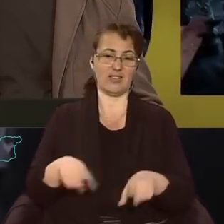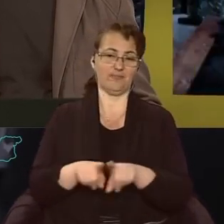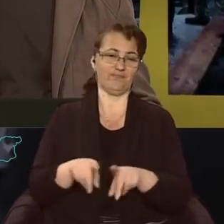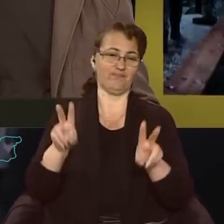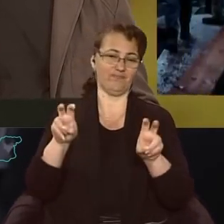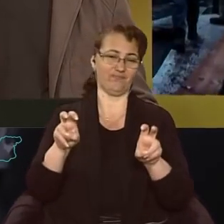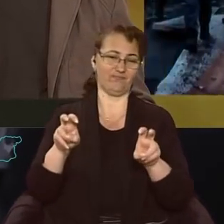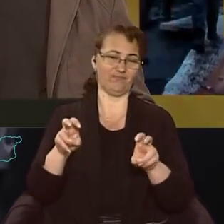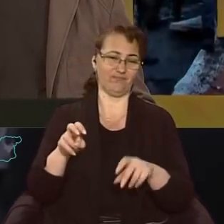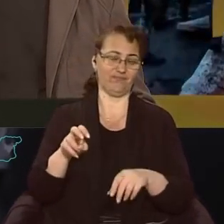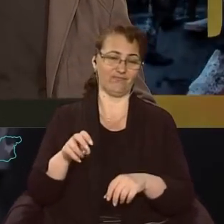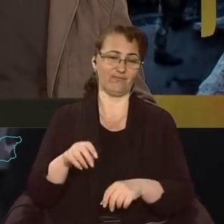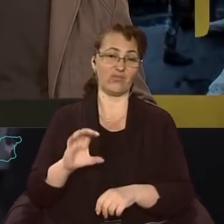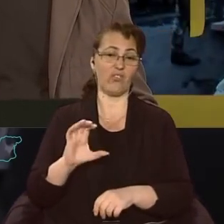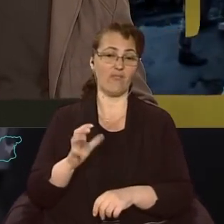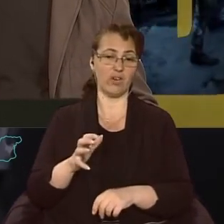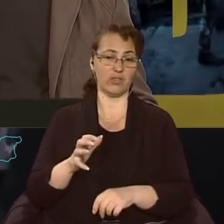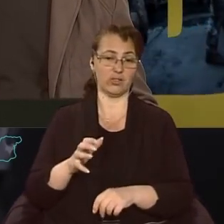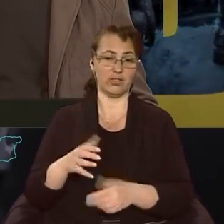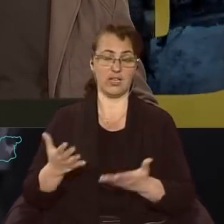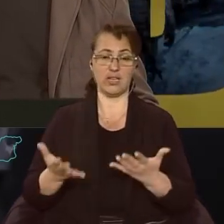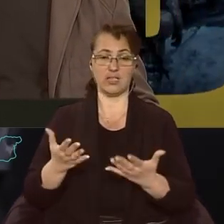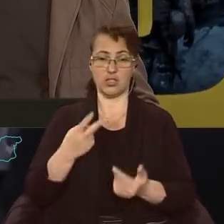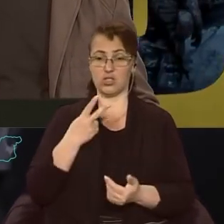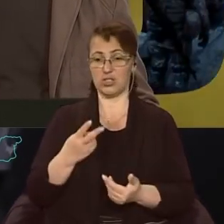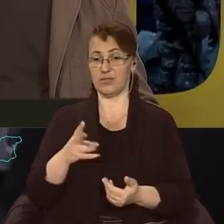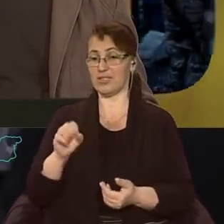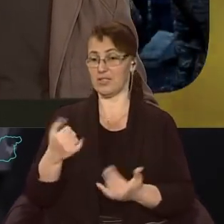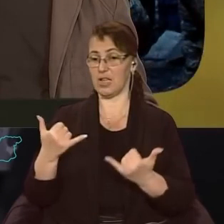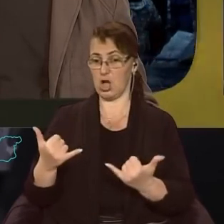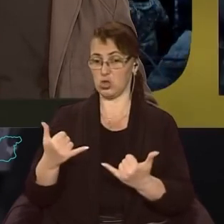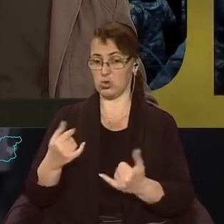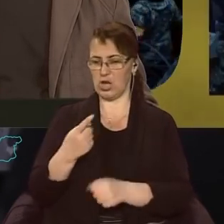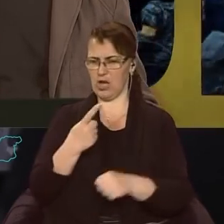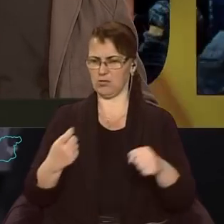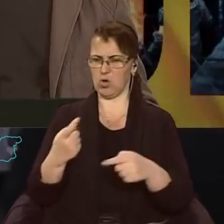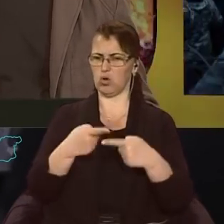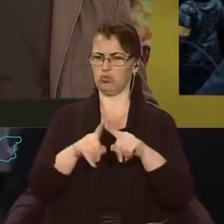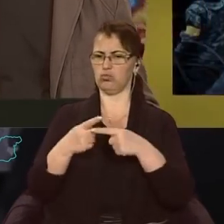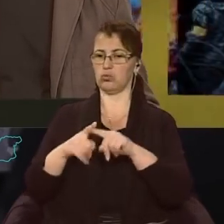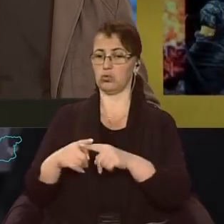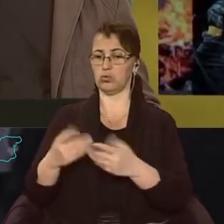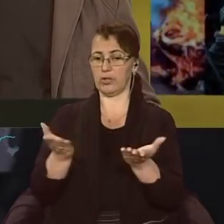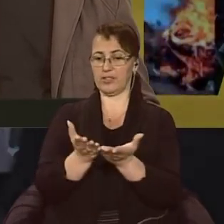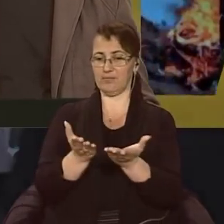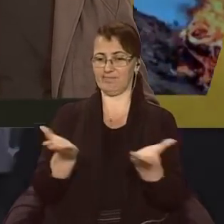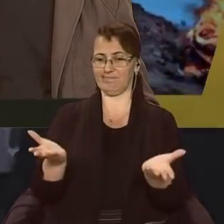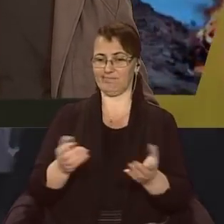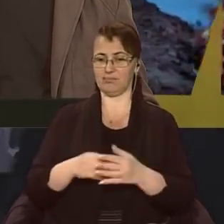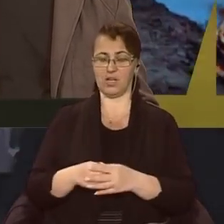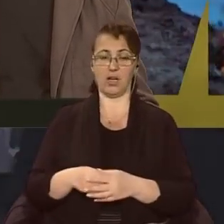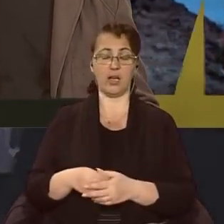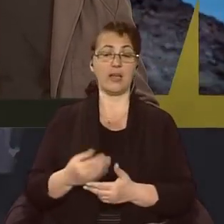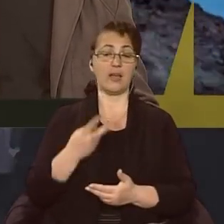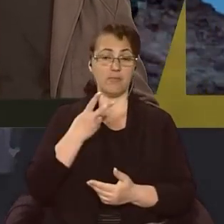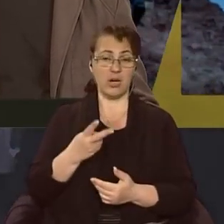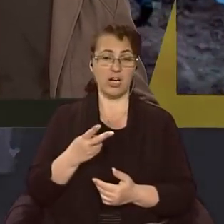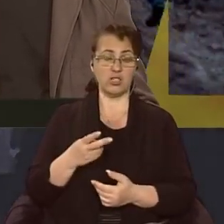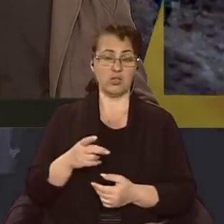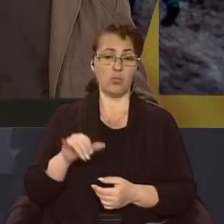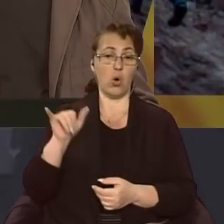ракетні анахронізми, якщо дивитися на сучасні ракетні технології. А тому ми бачимо, що в них дійсно